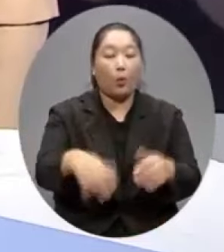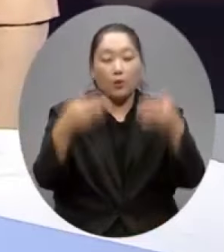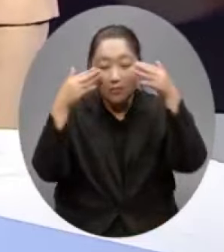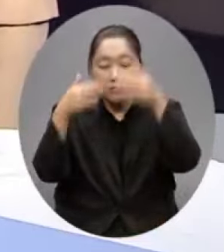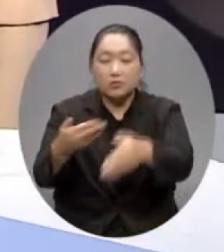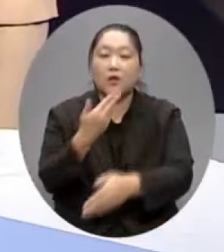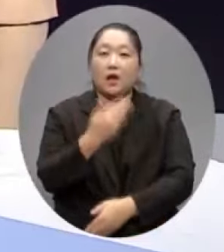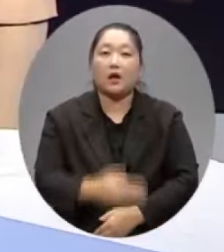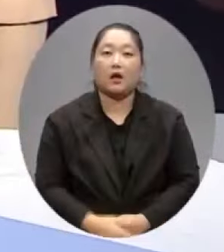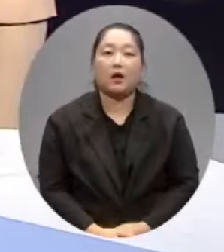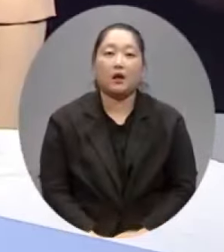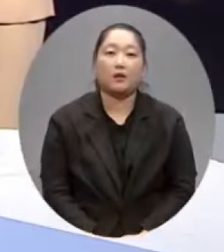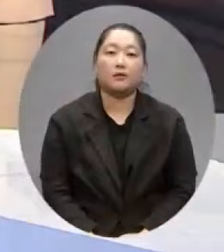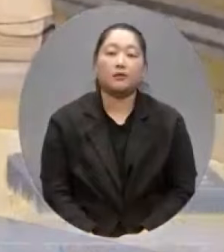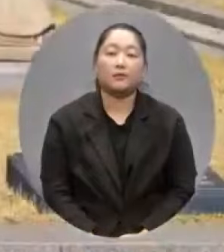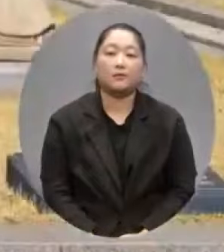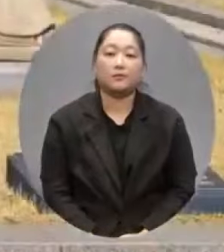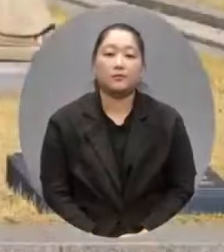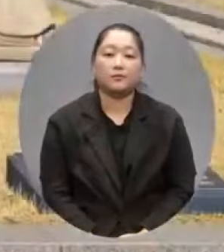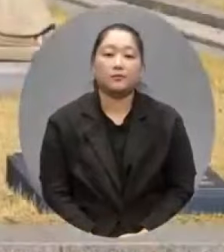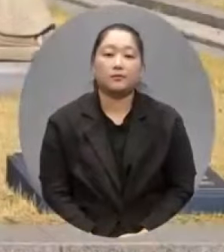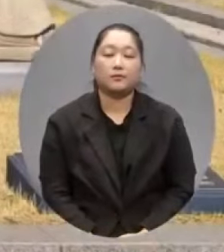보도합니다.